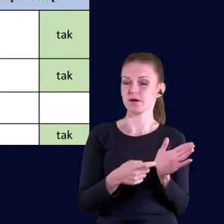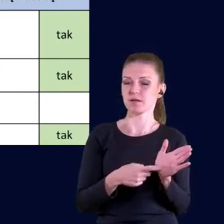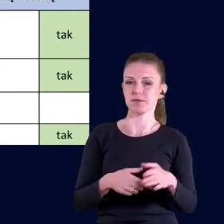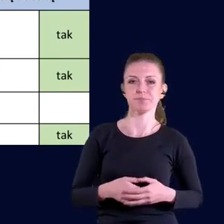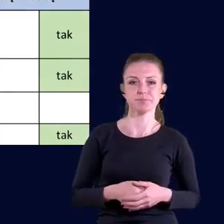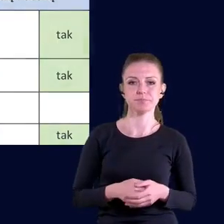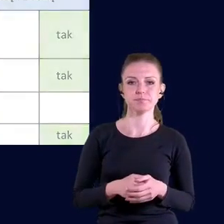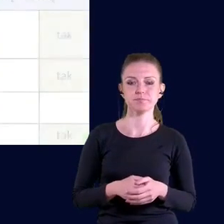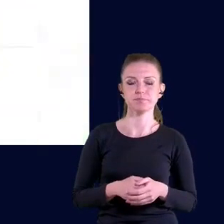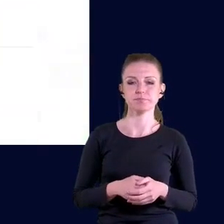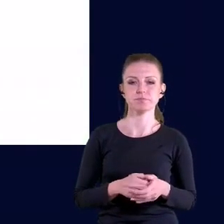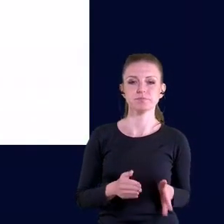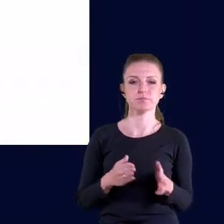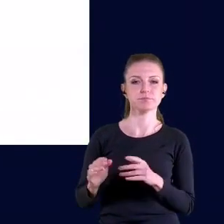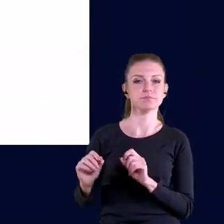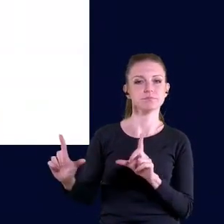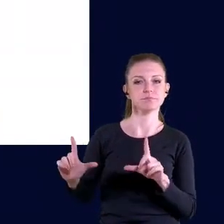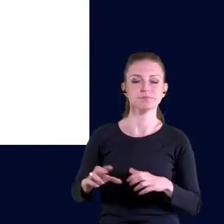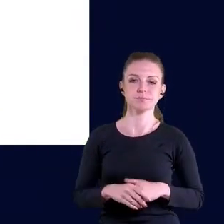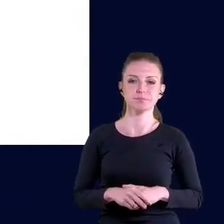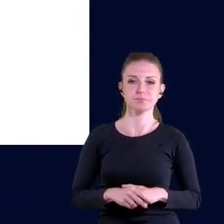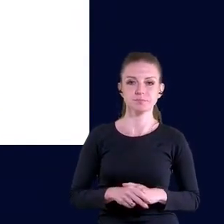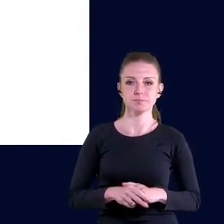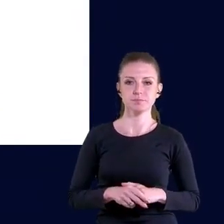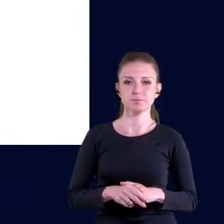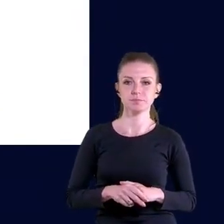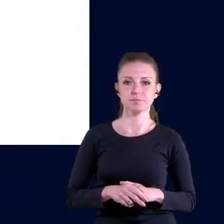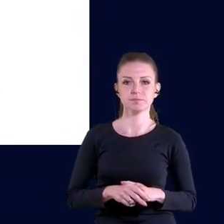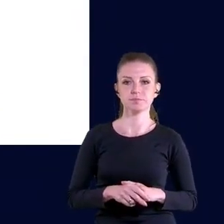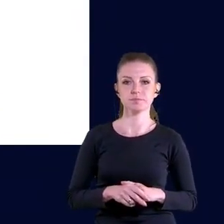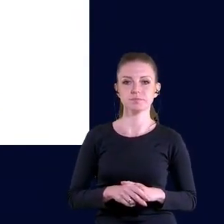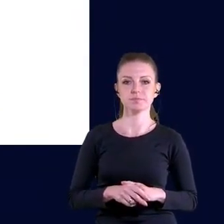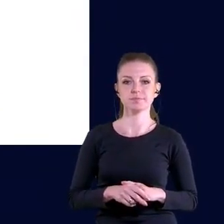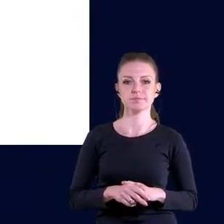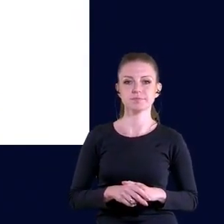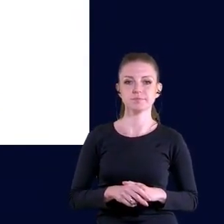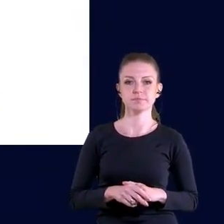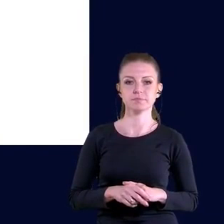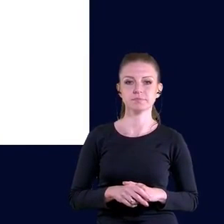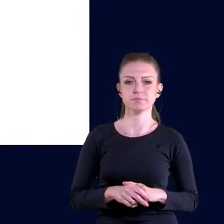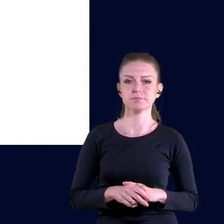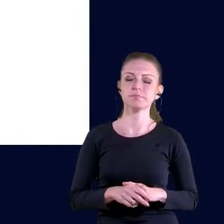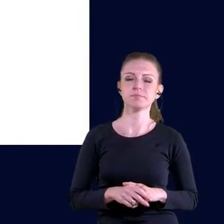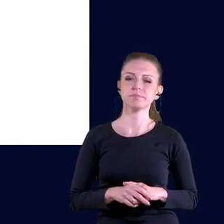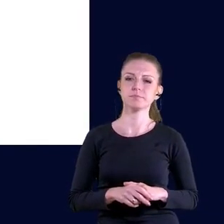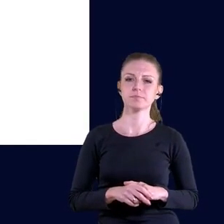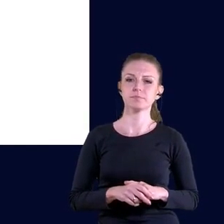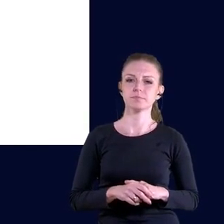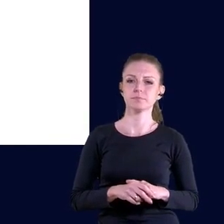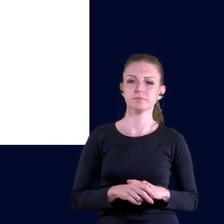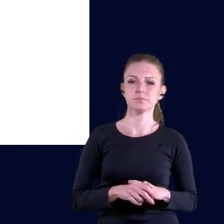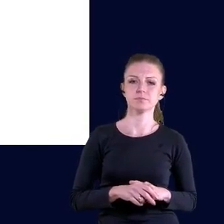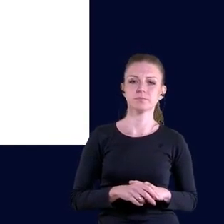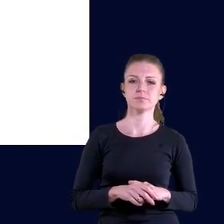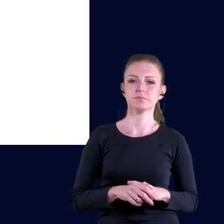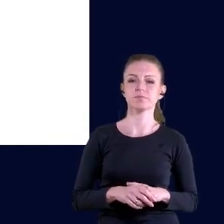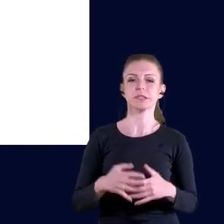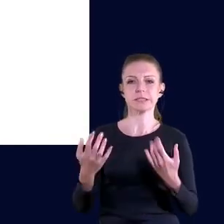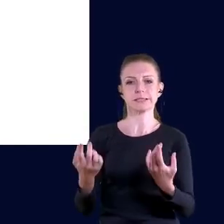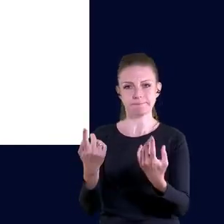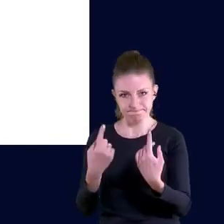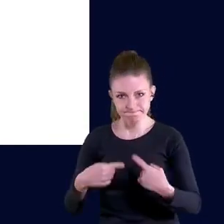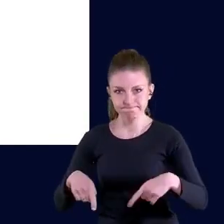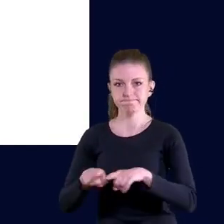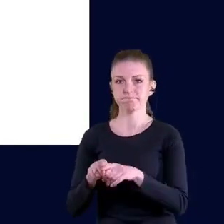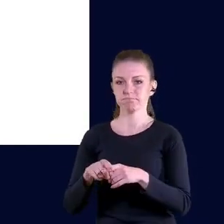poprosze następny slajd w Kto jest przede wszystkim zaangażowanymi we wdrażanie polityki